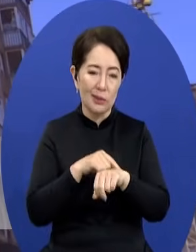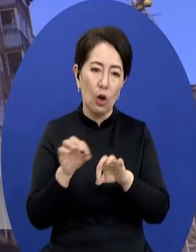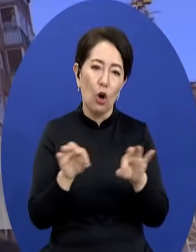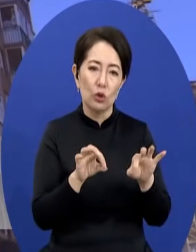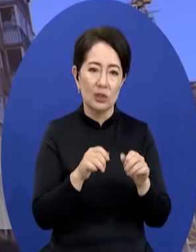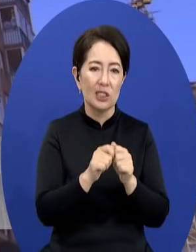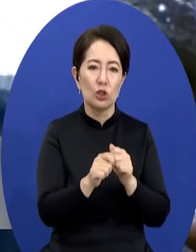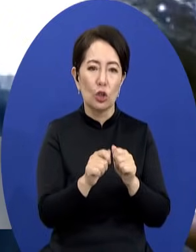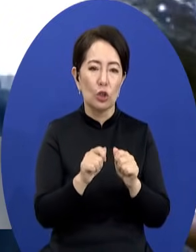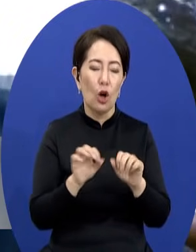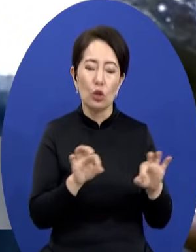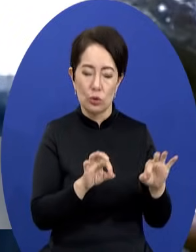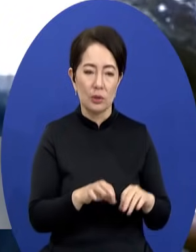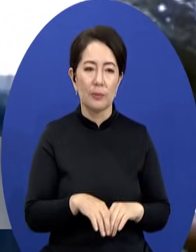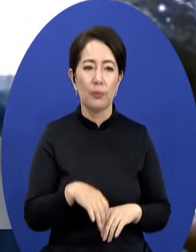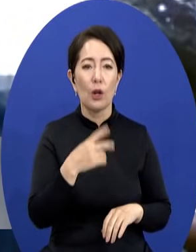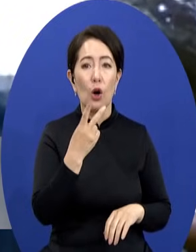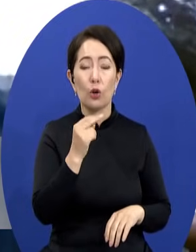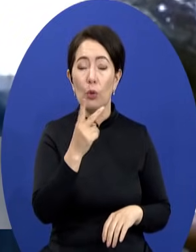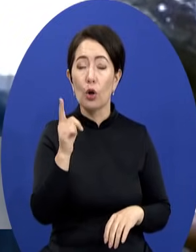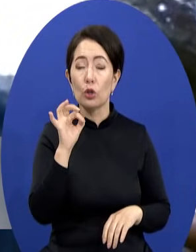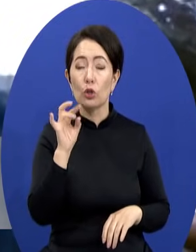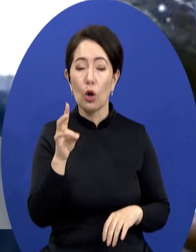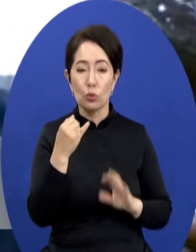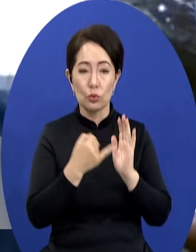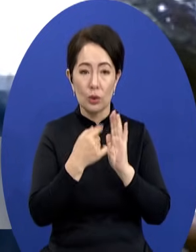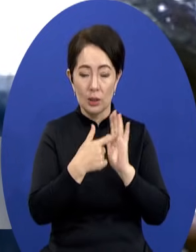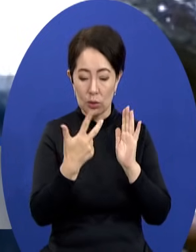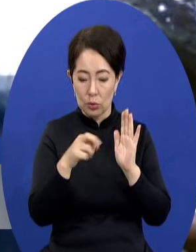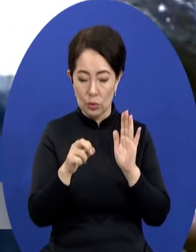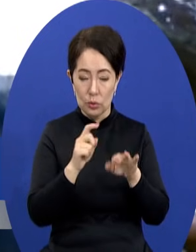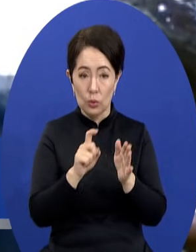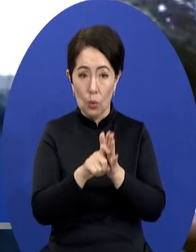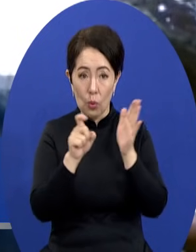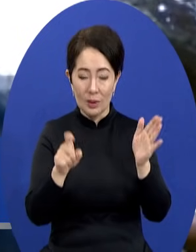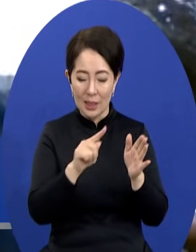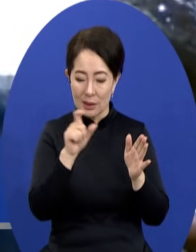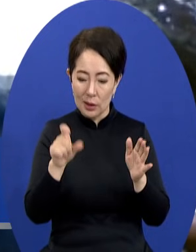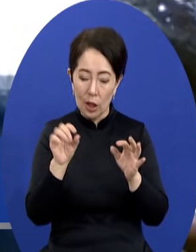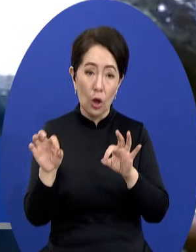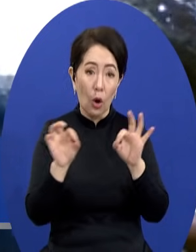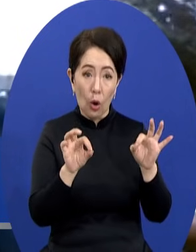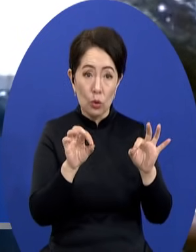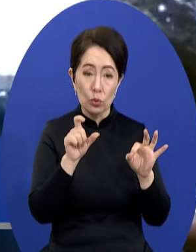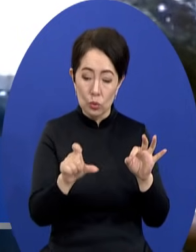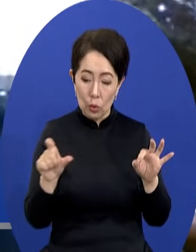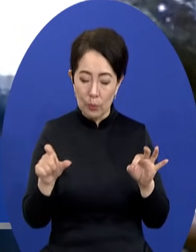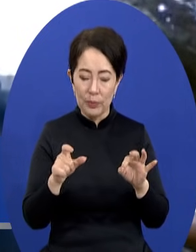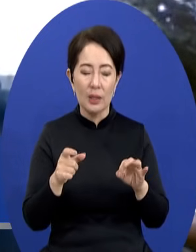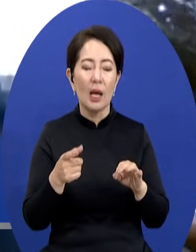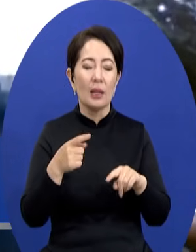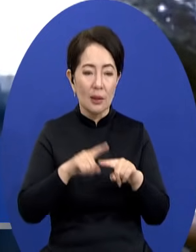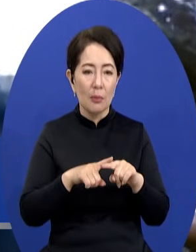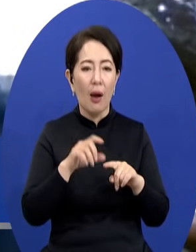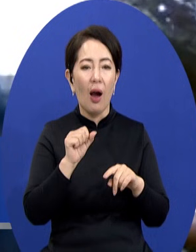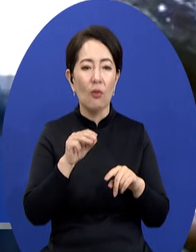байна. 2021 оны 6 сарын 30 хүртэл зээлээ хойшлуулсан иргэдийг автоматар хойшлуулж байгаатай холбоотой